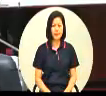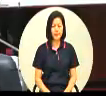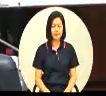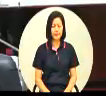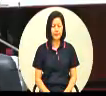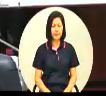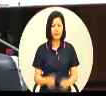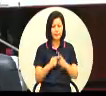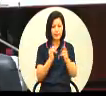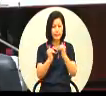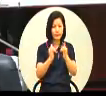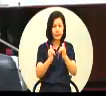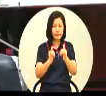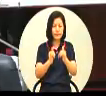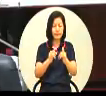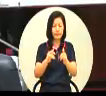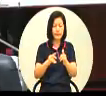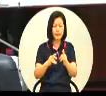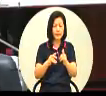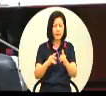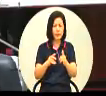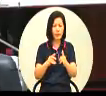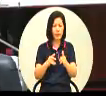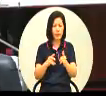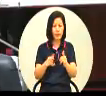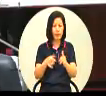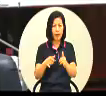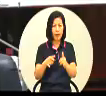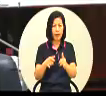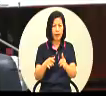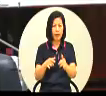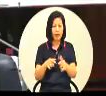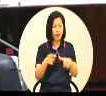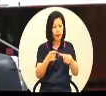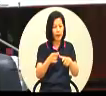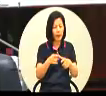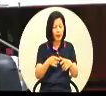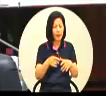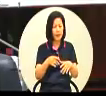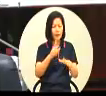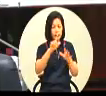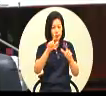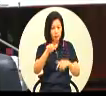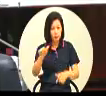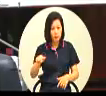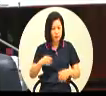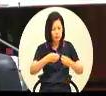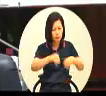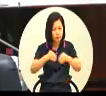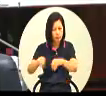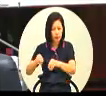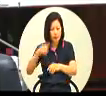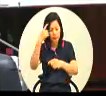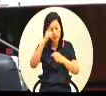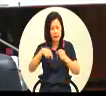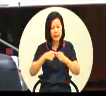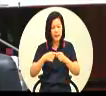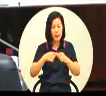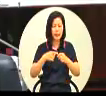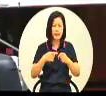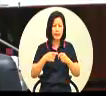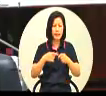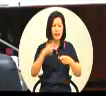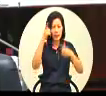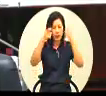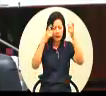人为着要做公关很多人要送礼又要准备明年春节的红